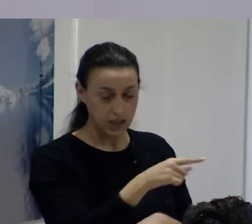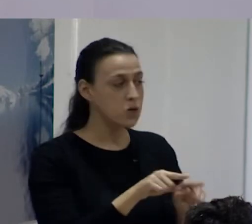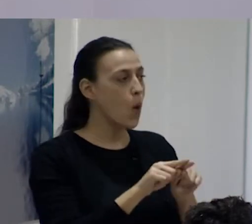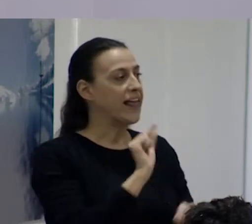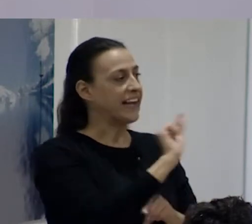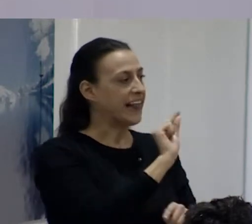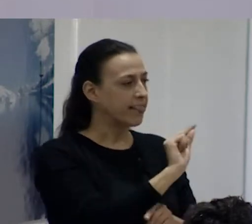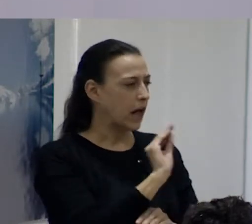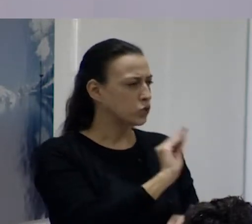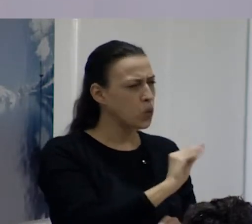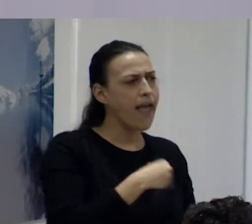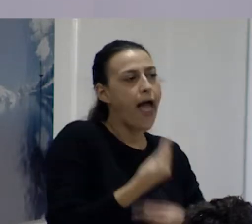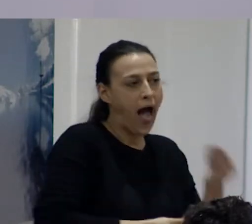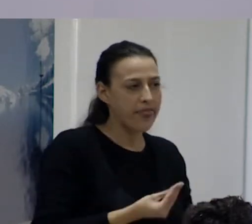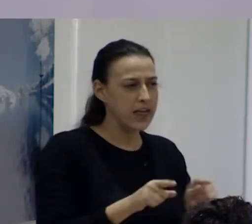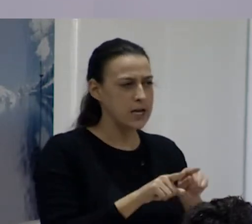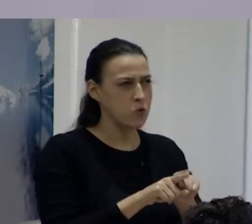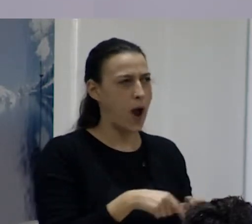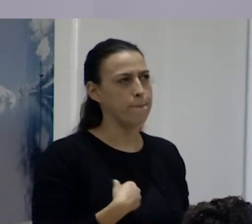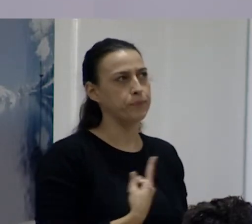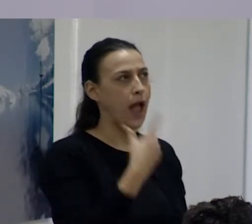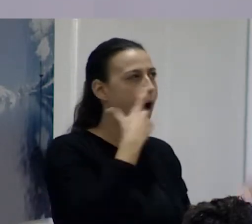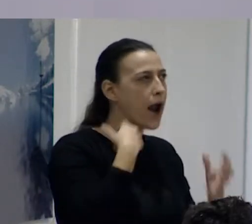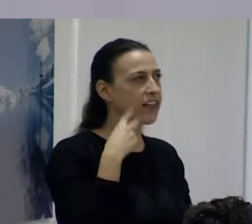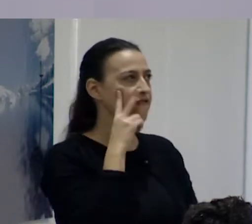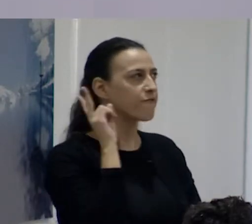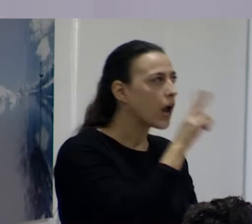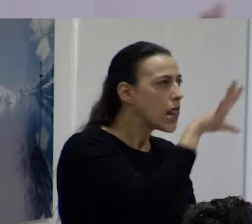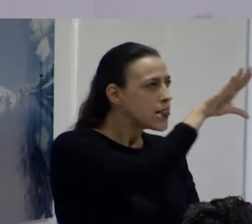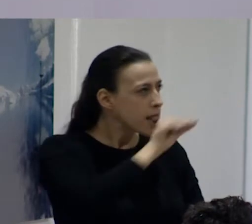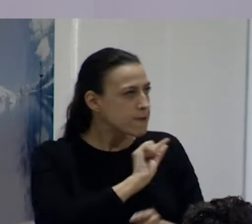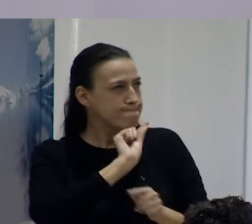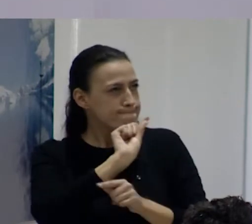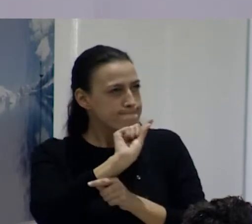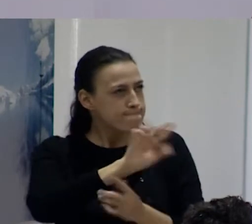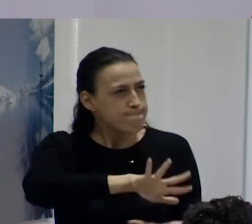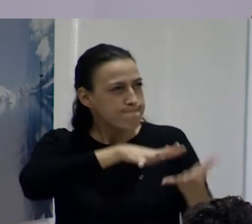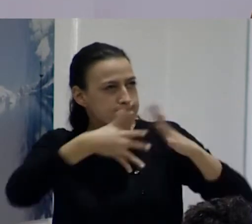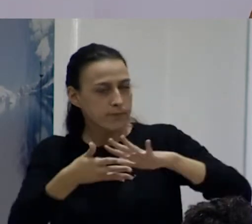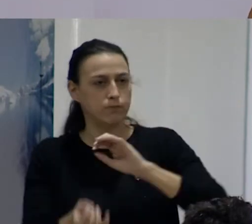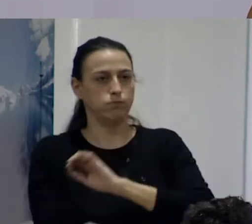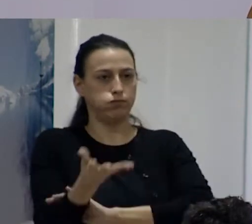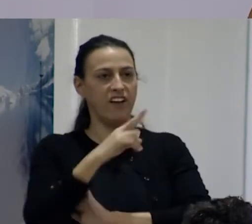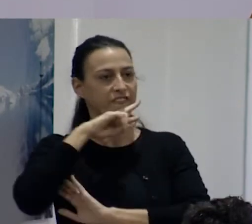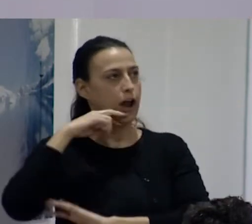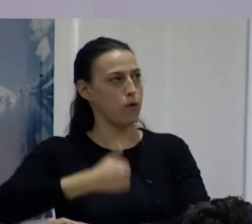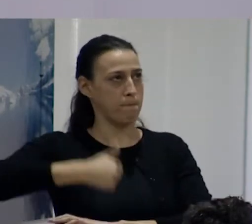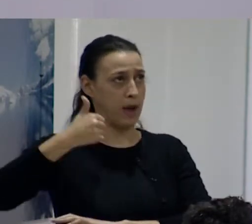les transformen en una nova, més àmplia i valuosa. Així és el coneixement,